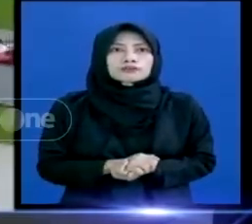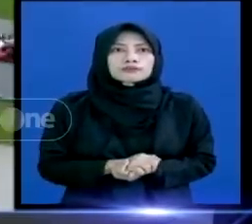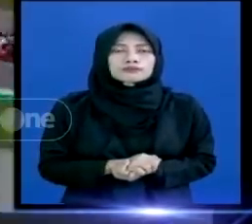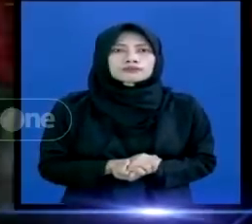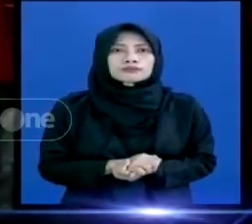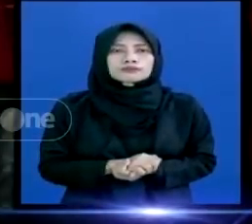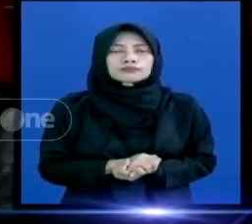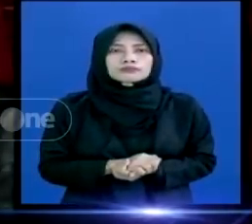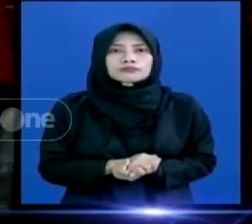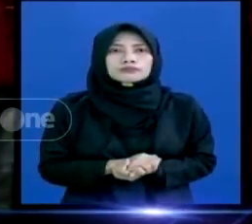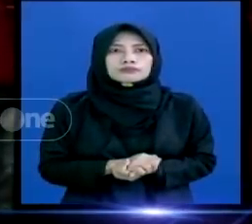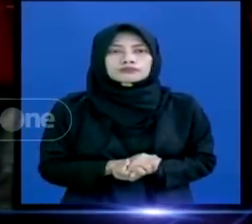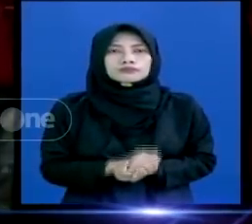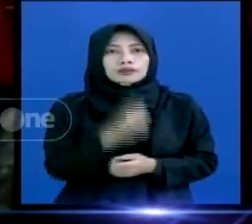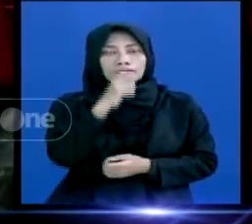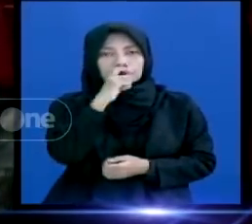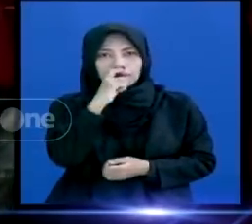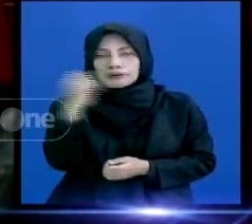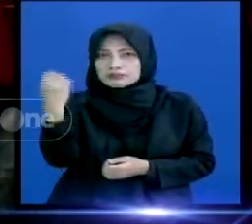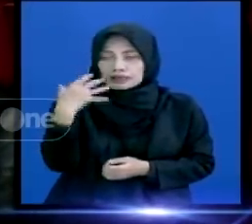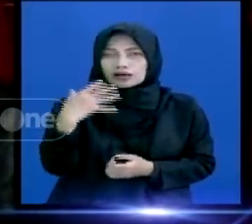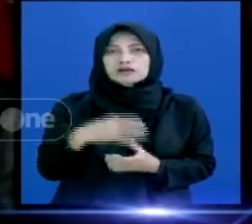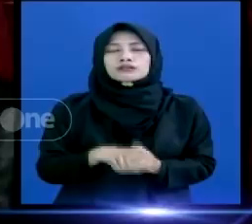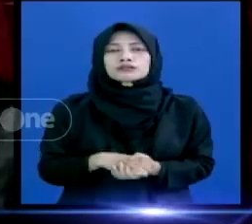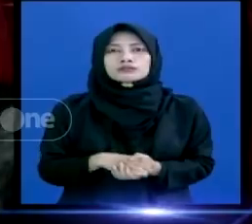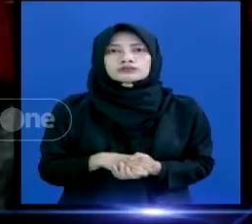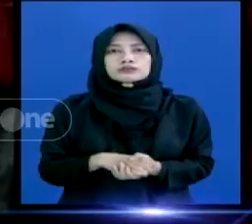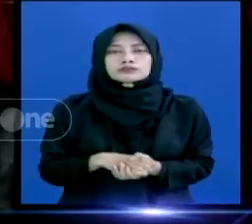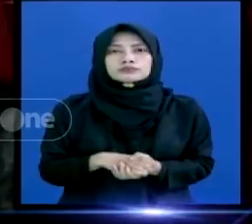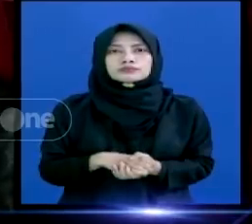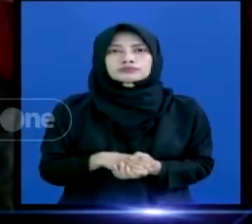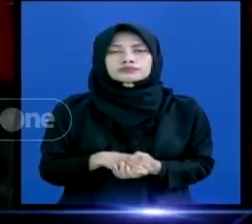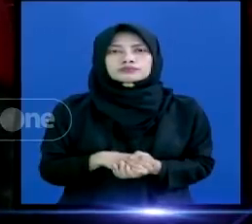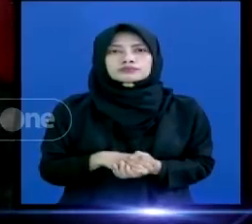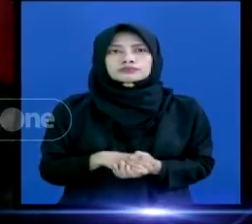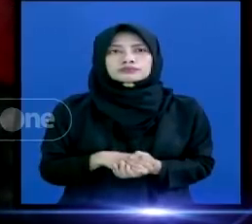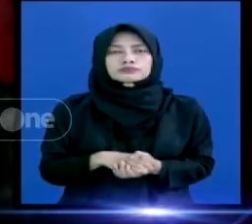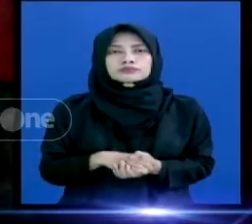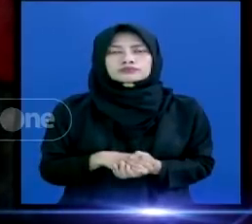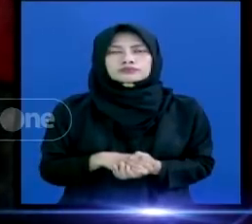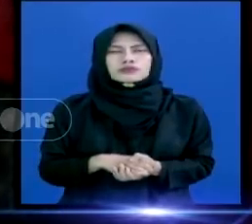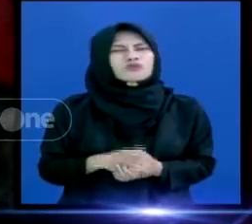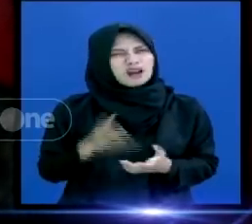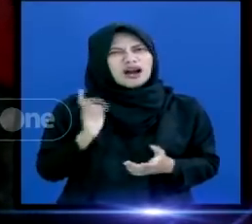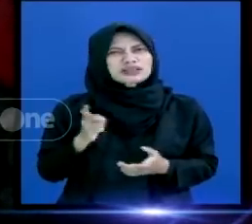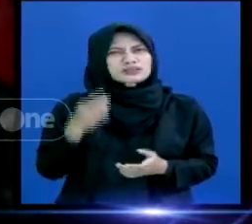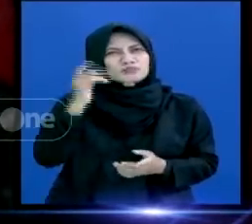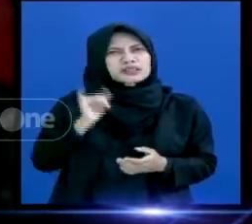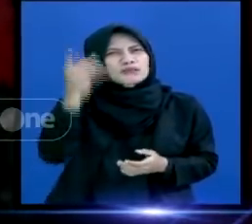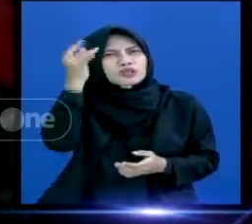Menurut ayahanda Afriza, Iwan, sebelum anaknya mengalami kecelakaan, ia sempat mendapatkan firasat buruk.